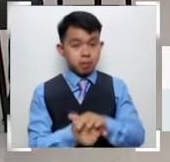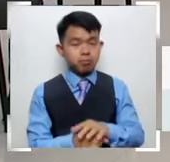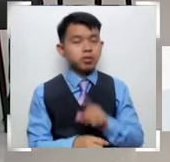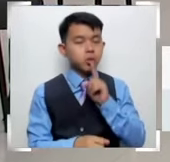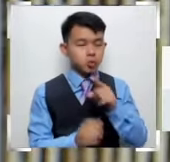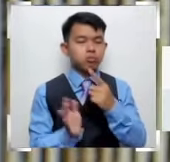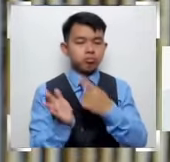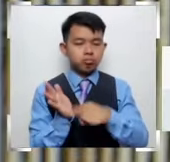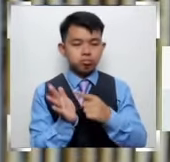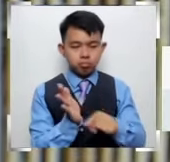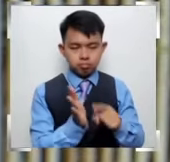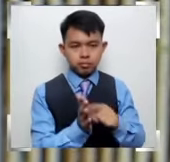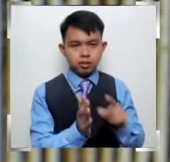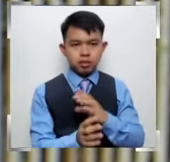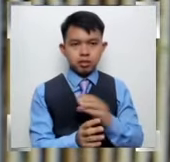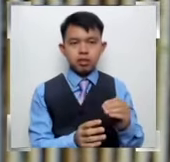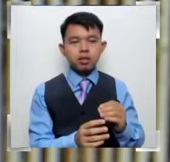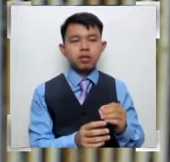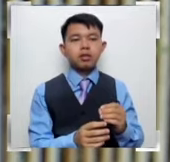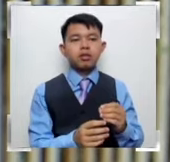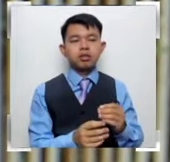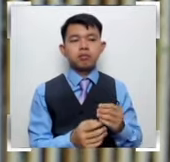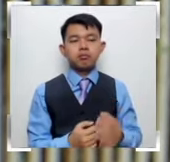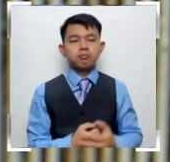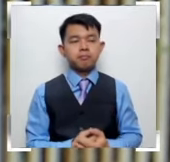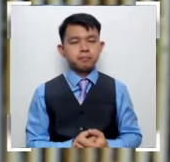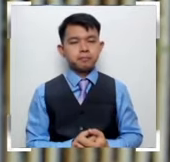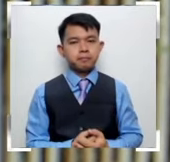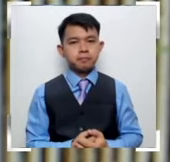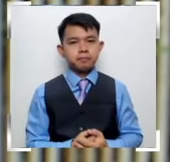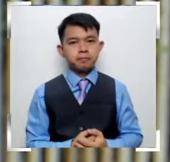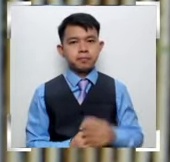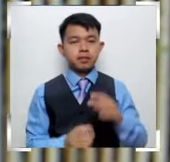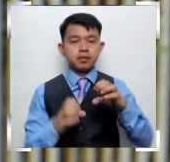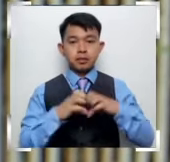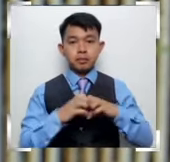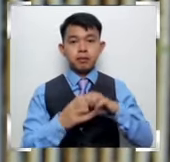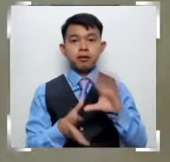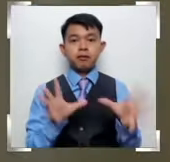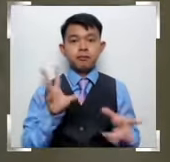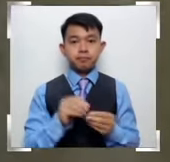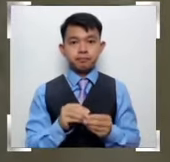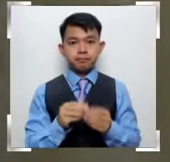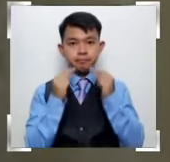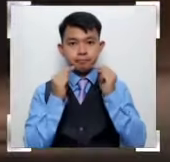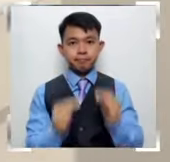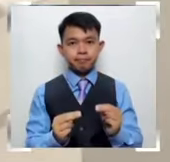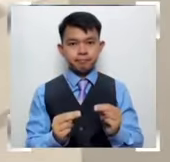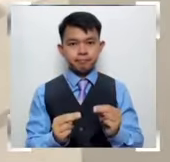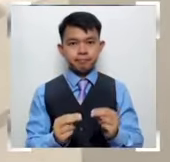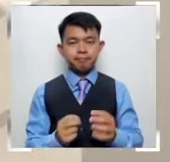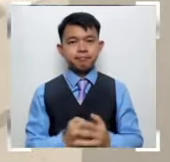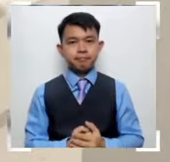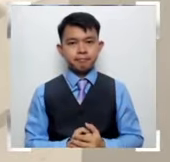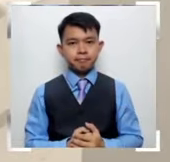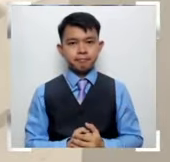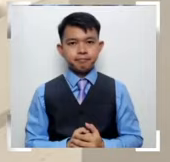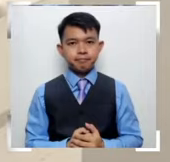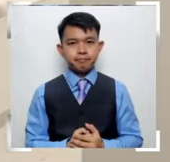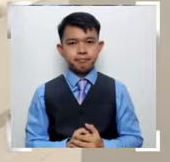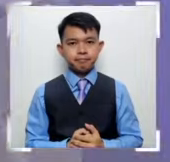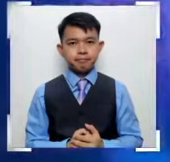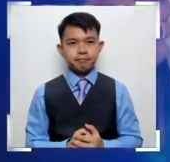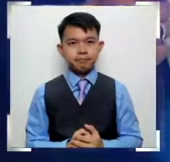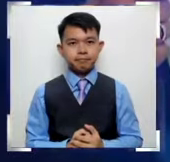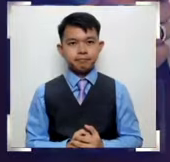may sala. Para sa GMA Integrated News, Marisol Abdurrahman, Emil Subangyo, at Sarima Refran,